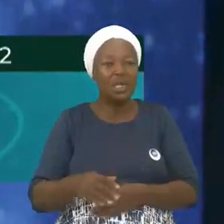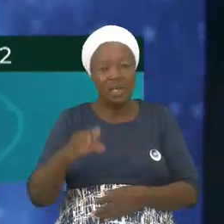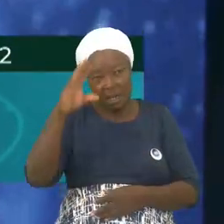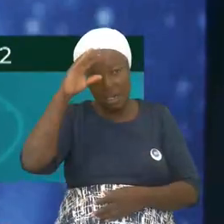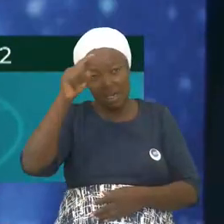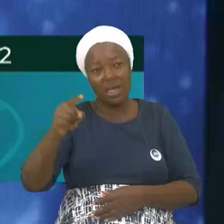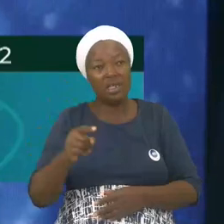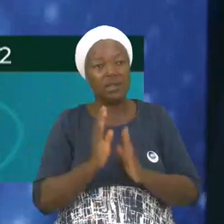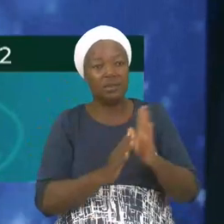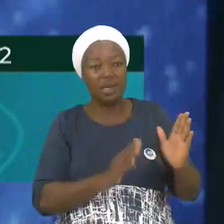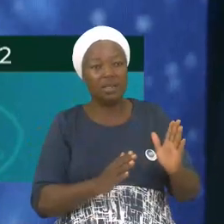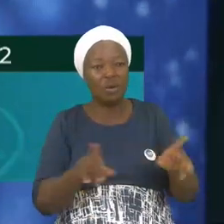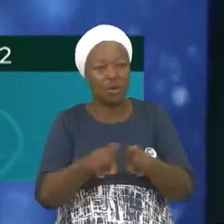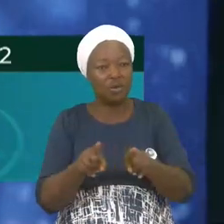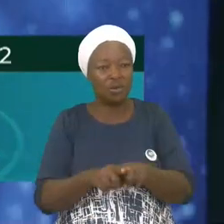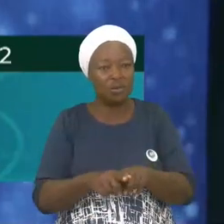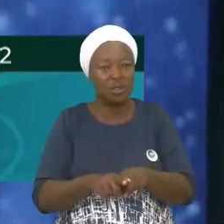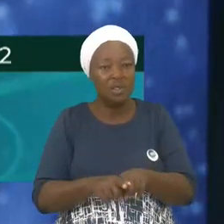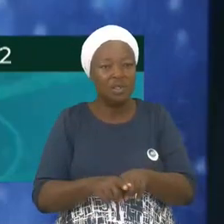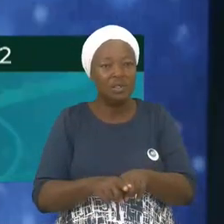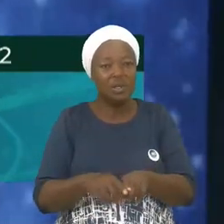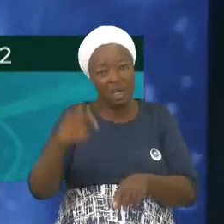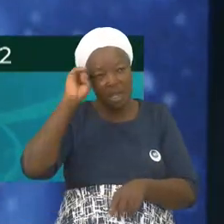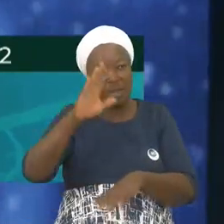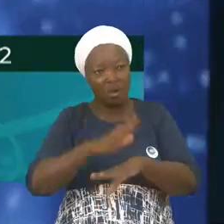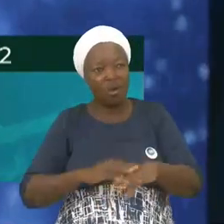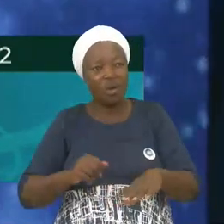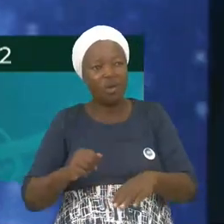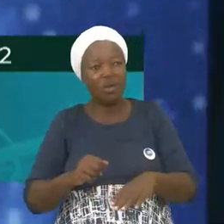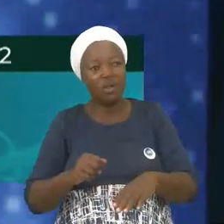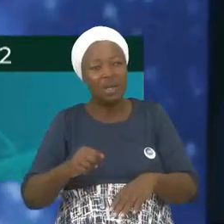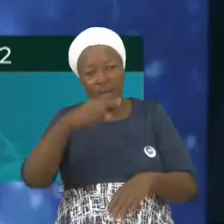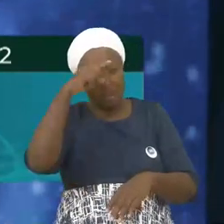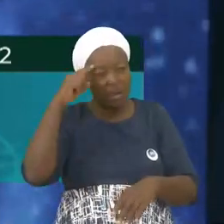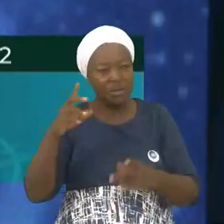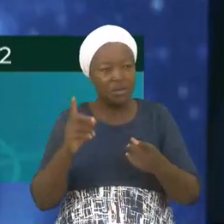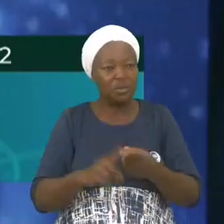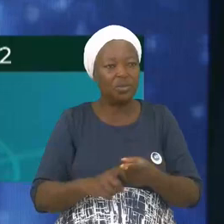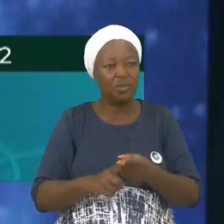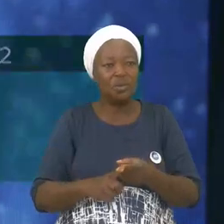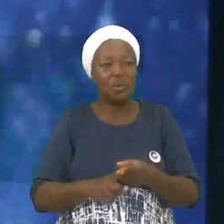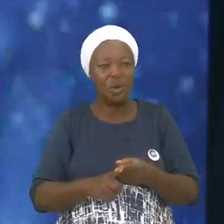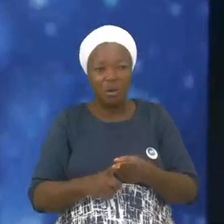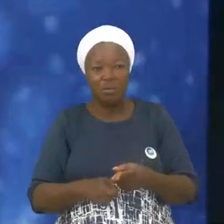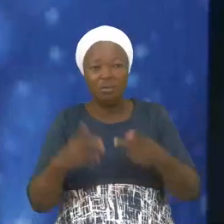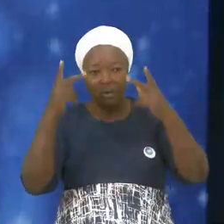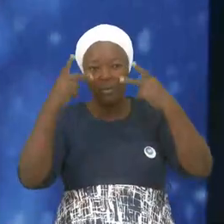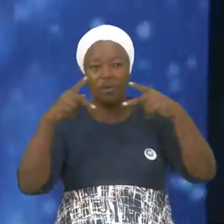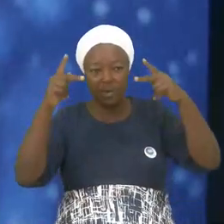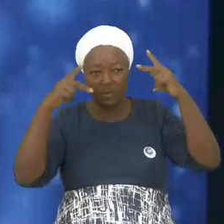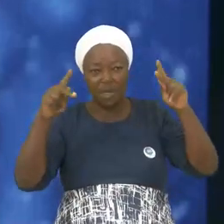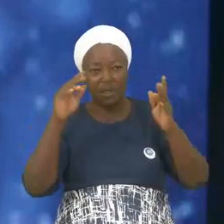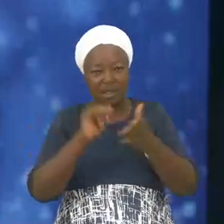25. À cause de sa prospérité et du succès de ses ruses, il aura